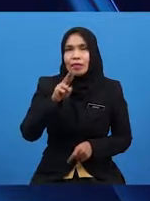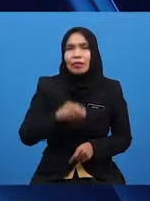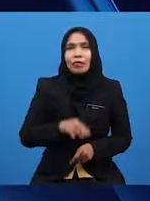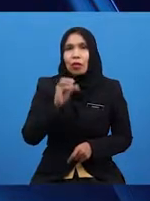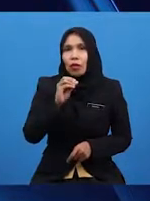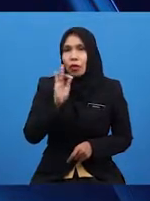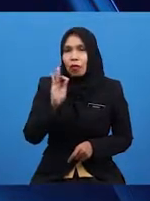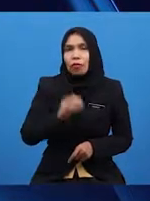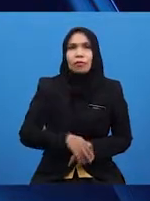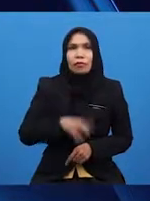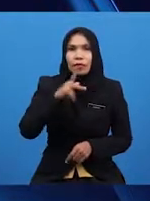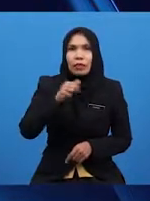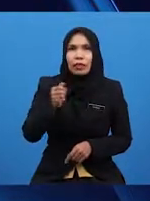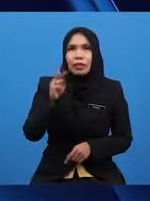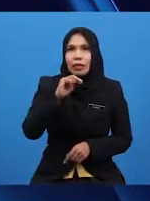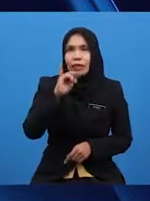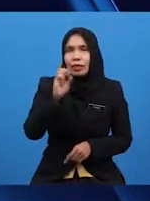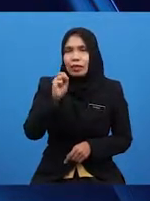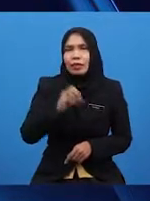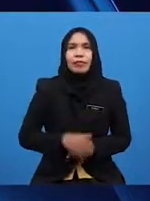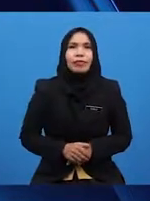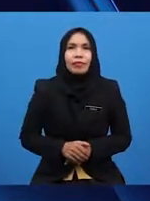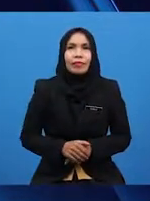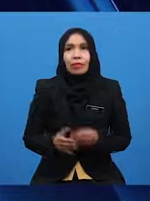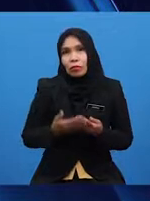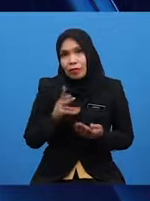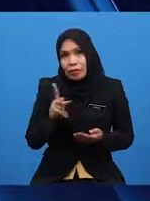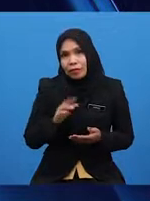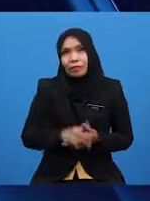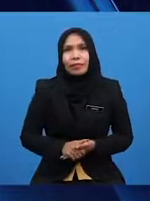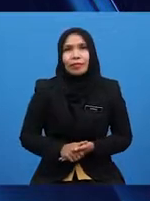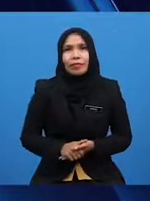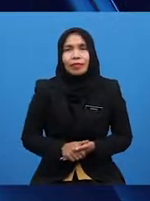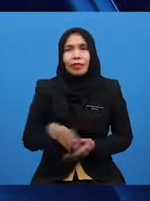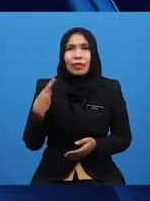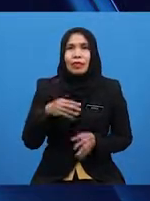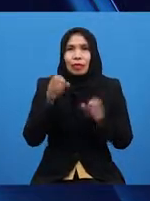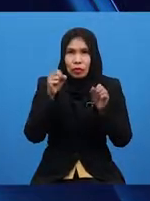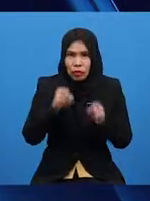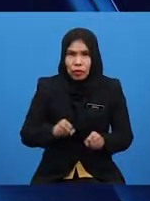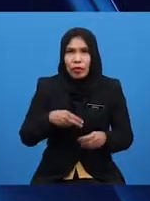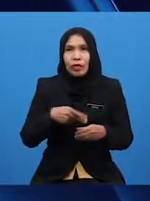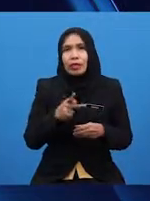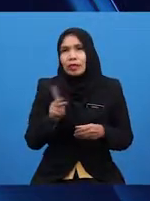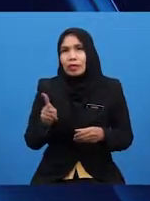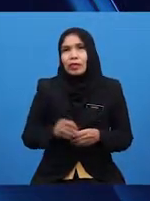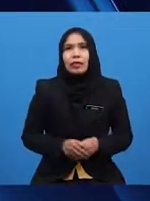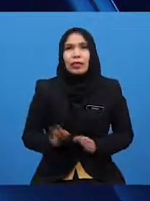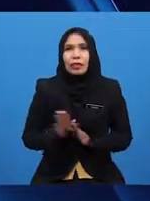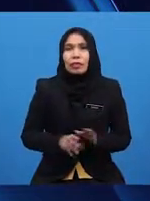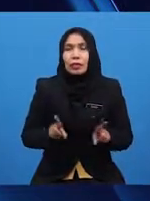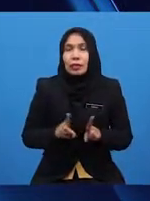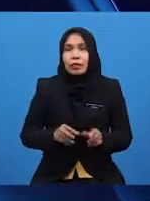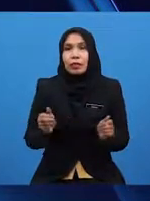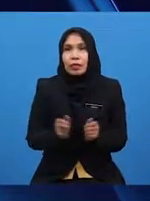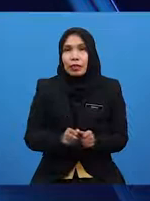Demikianlah bagaimana proses arca acuan dihasilkan. Mudah kan? Kita boleh menghasilkannya bersama-sama dengan